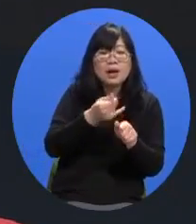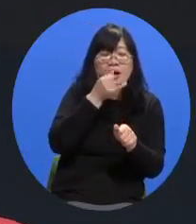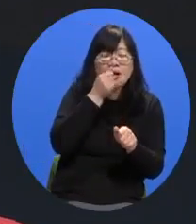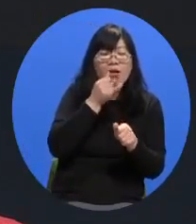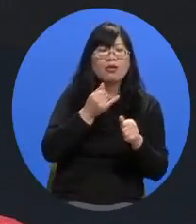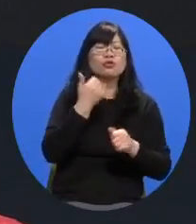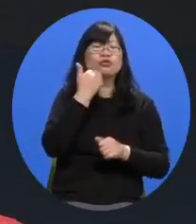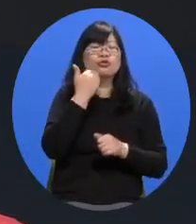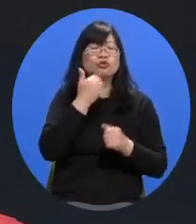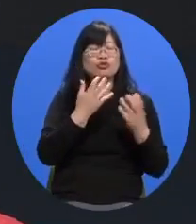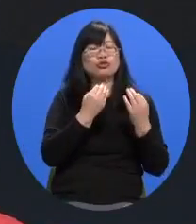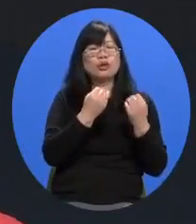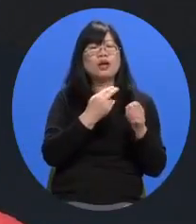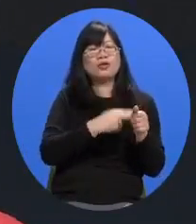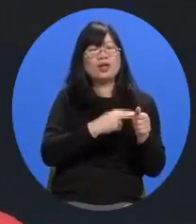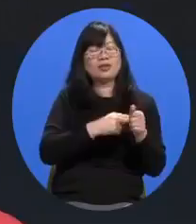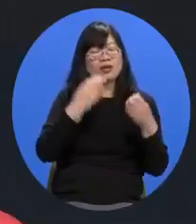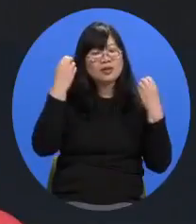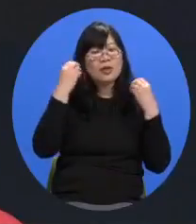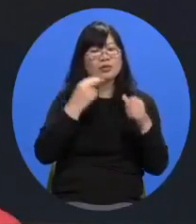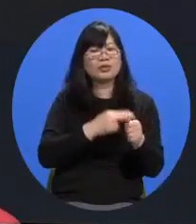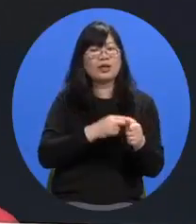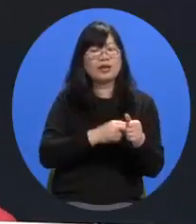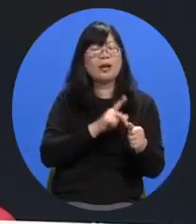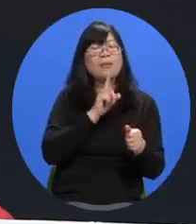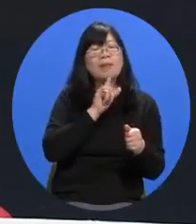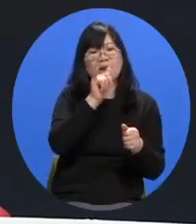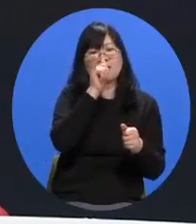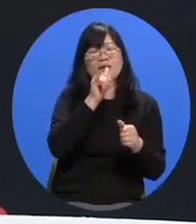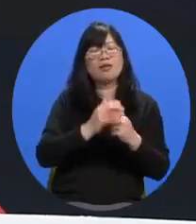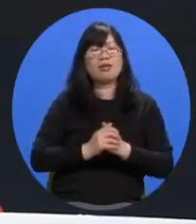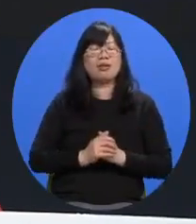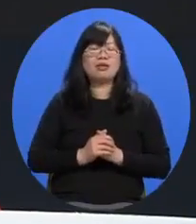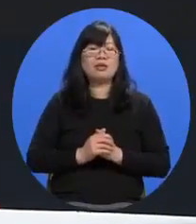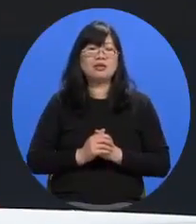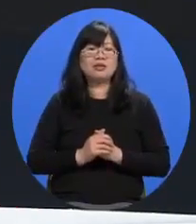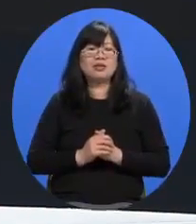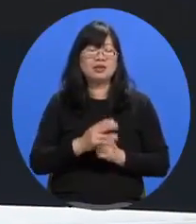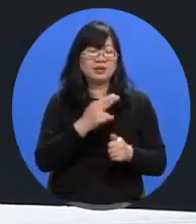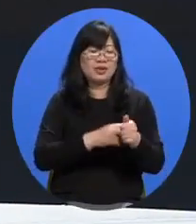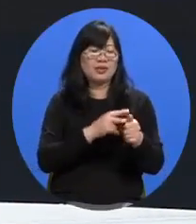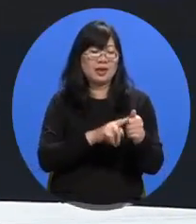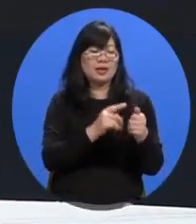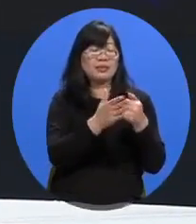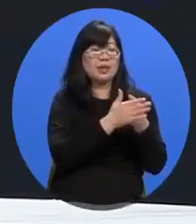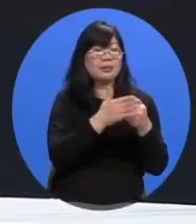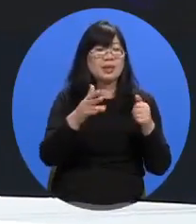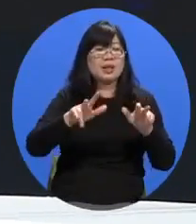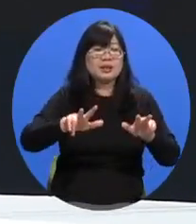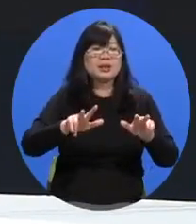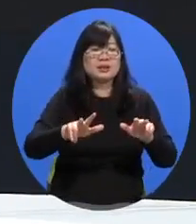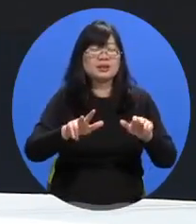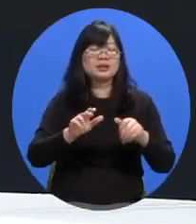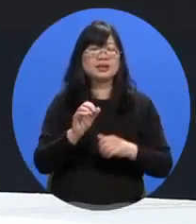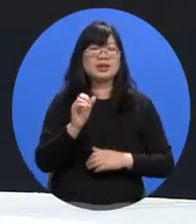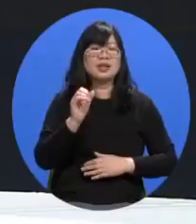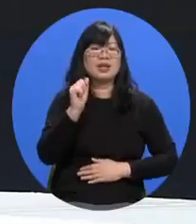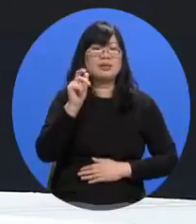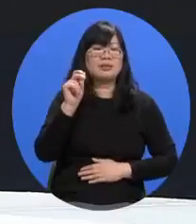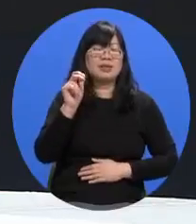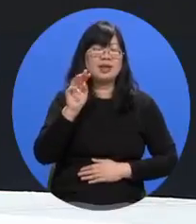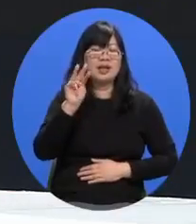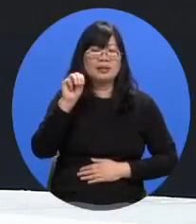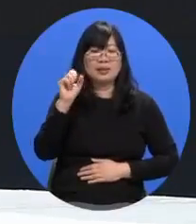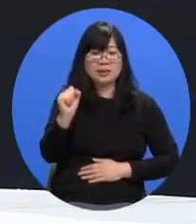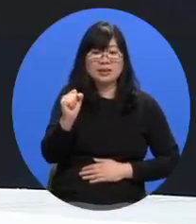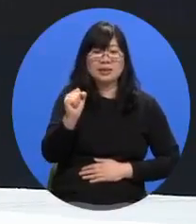수학 선생님하고 연극 선생님이었다. 이렇게 얘기를 합니다. 그 선생님들 덕분에 지금의 마이크로소프트가 있을 수